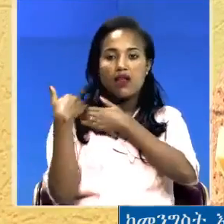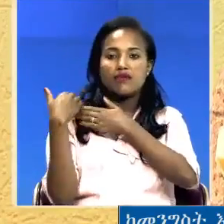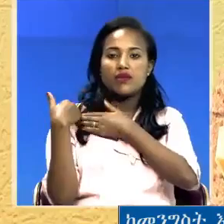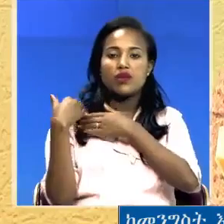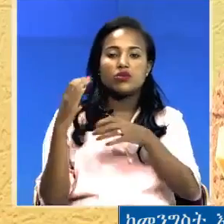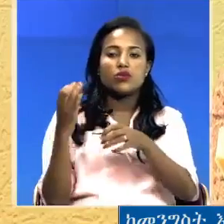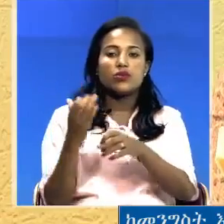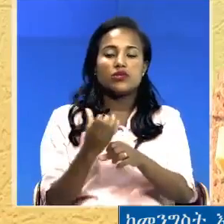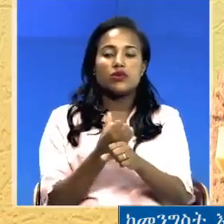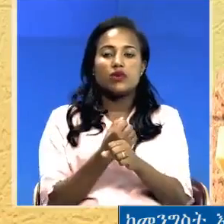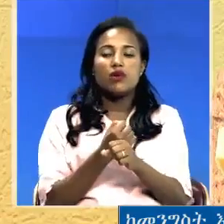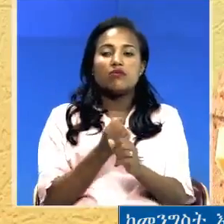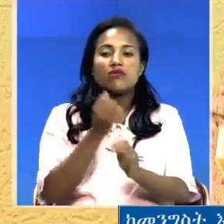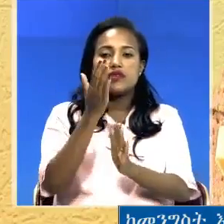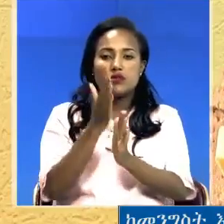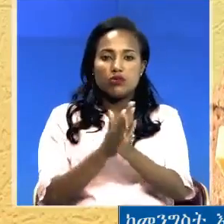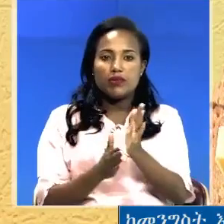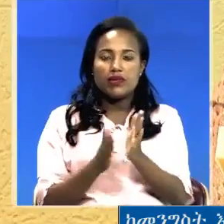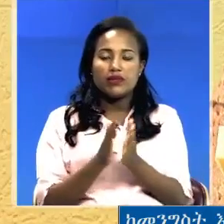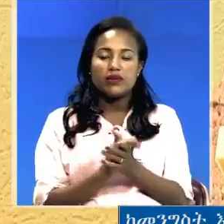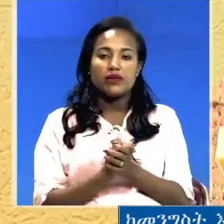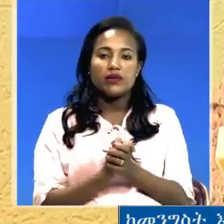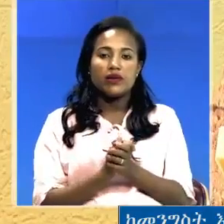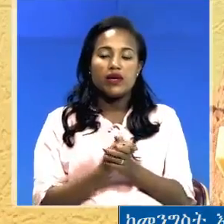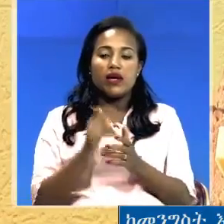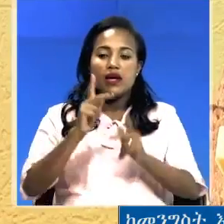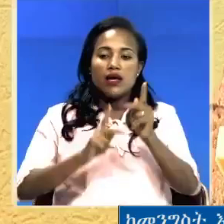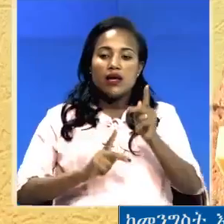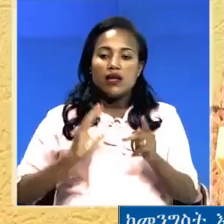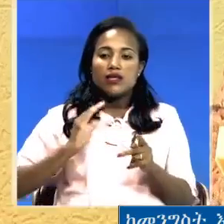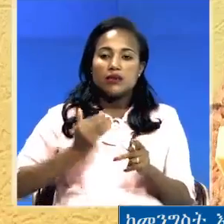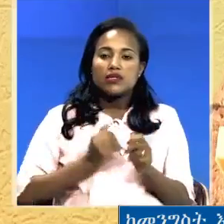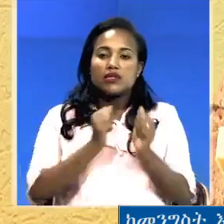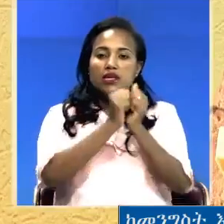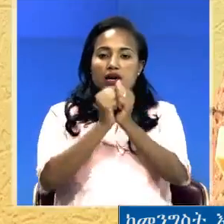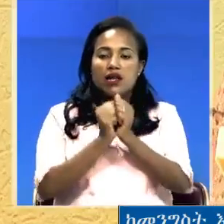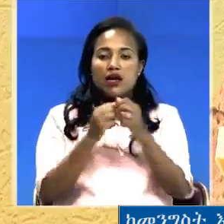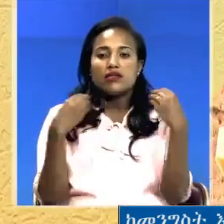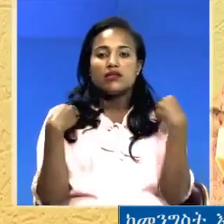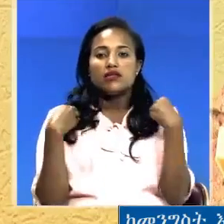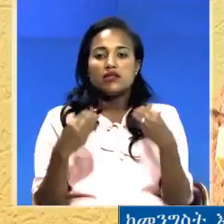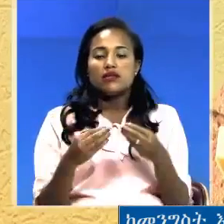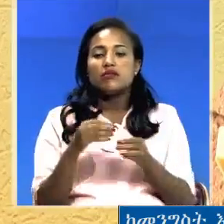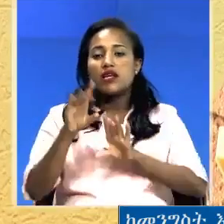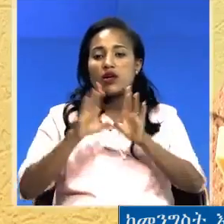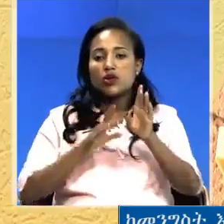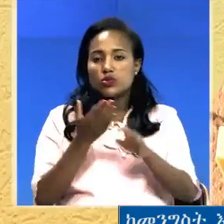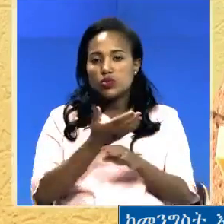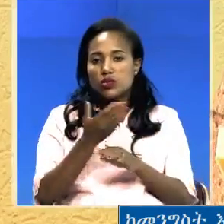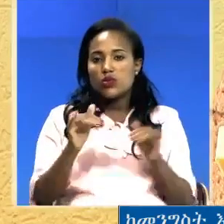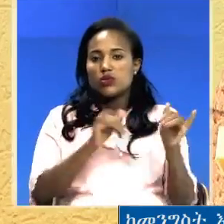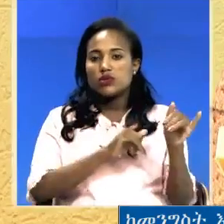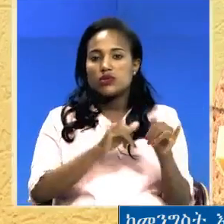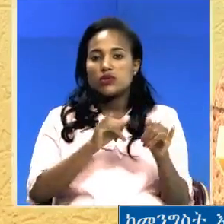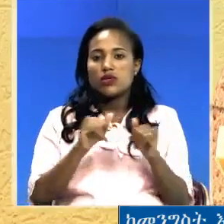ወስደው የሚፈጽሙበት ለህዝባችን የጋራ ደህንነት የምናረጋቸው ጉዳዮች ደግሞ